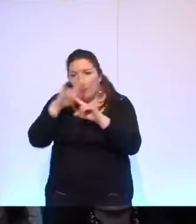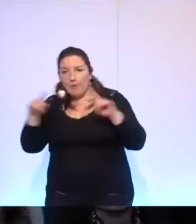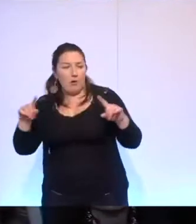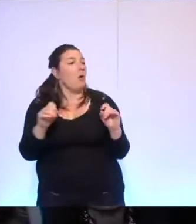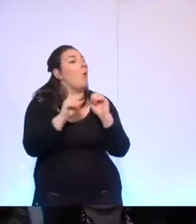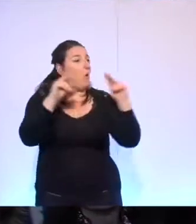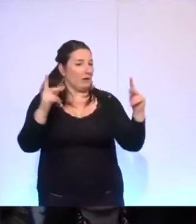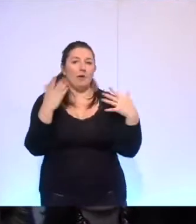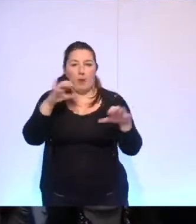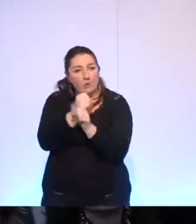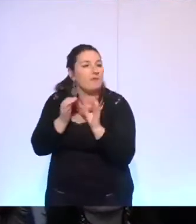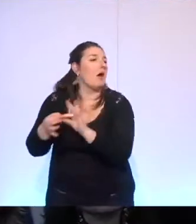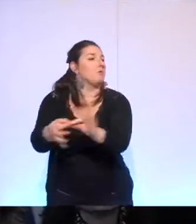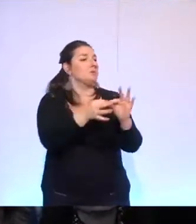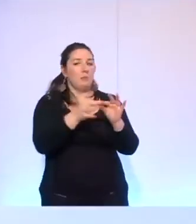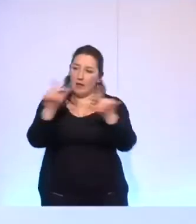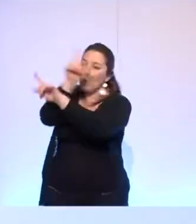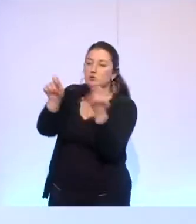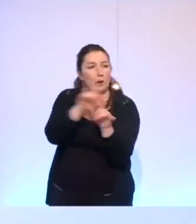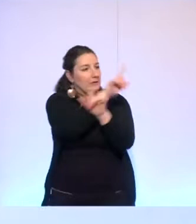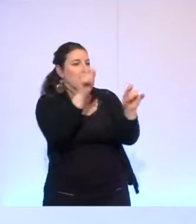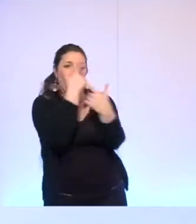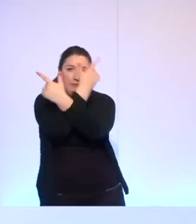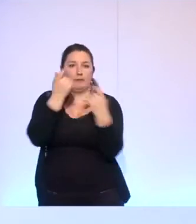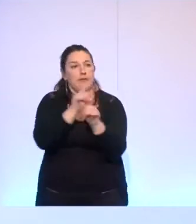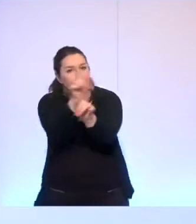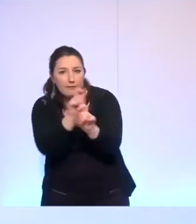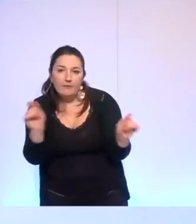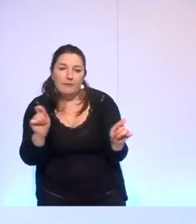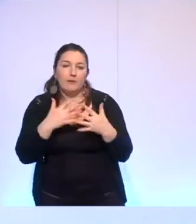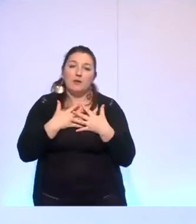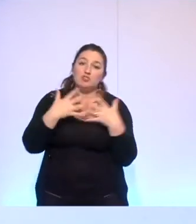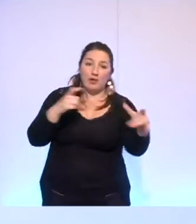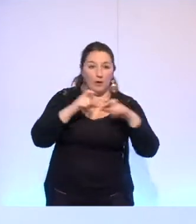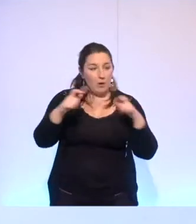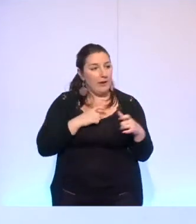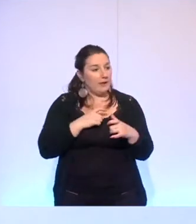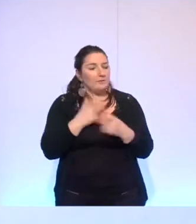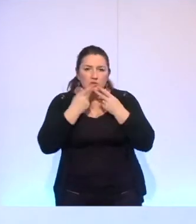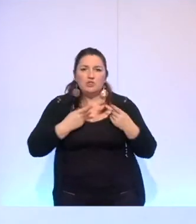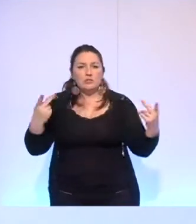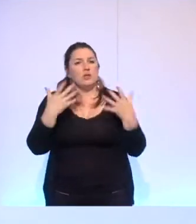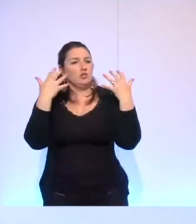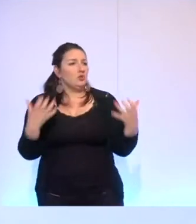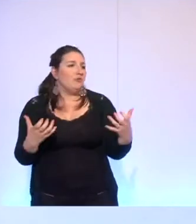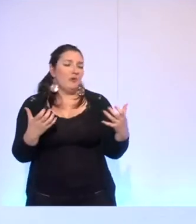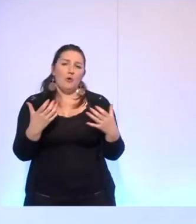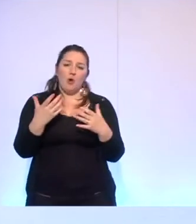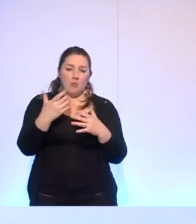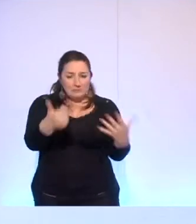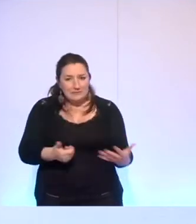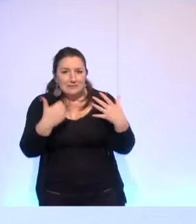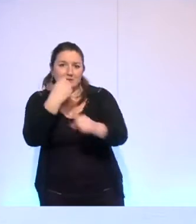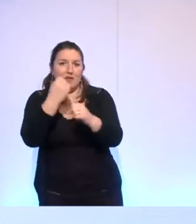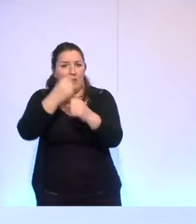Alors, mes chers collègues, j'ai dit combien je souhaite placer ce mandat sous le signe de l'intérêt général, de la confiance et du